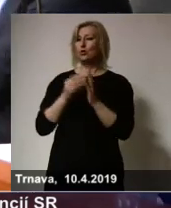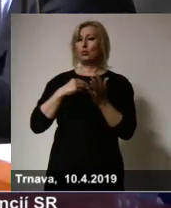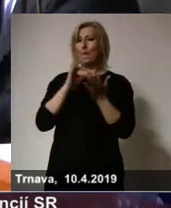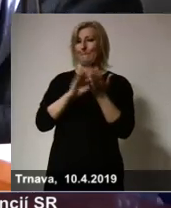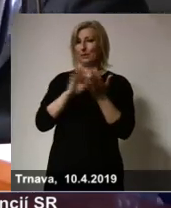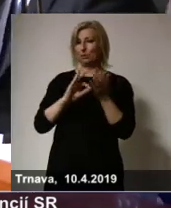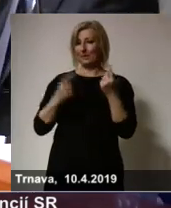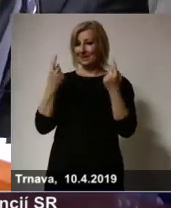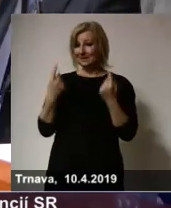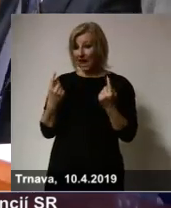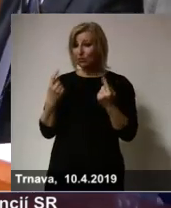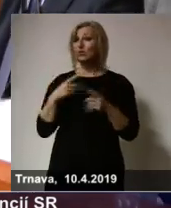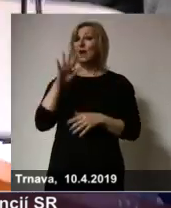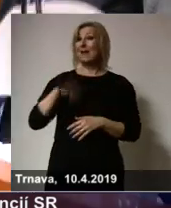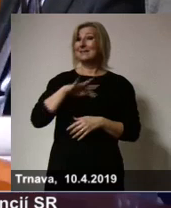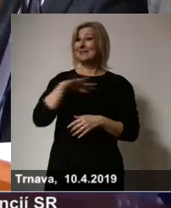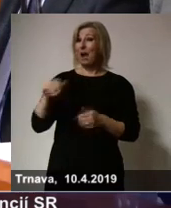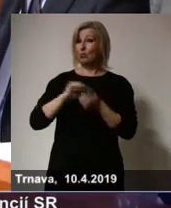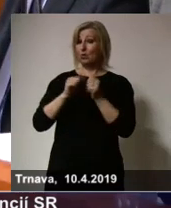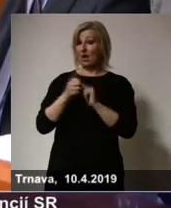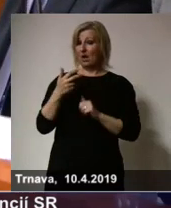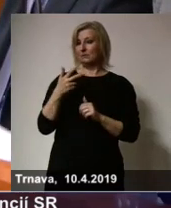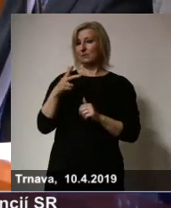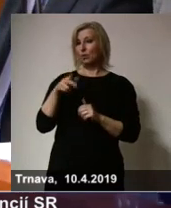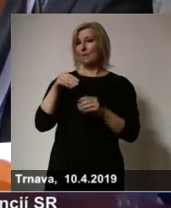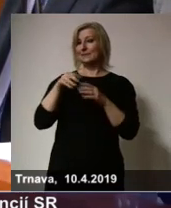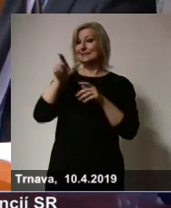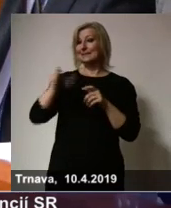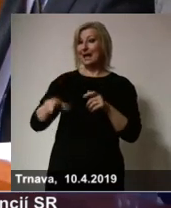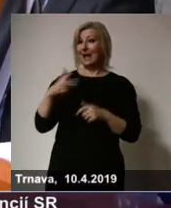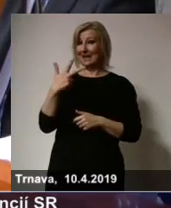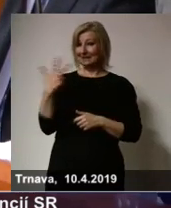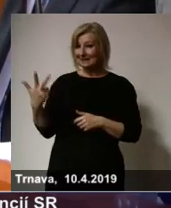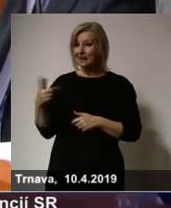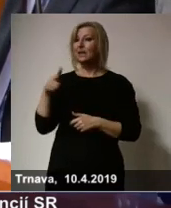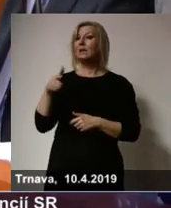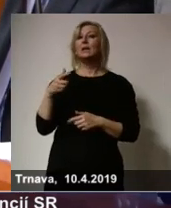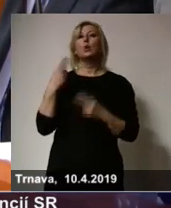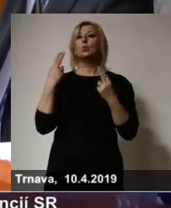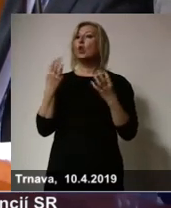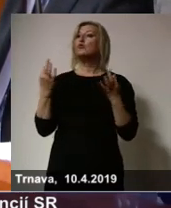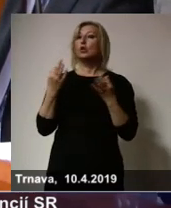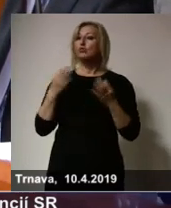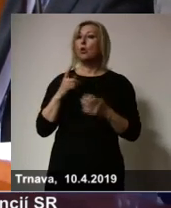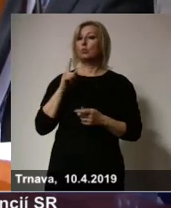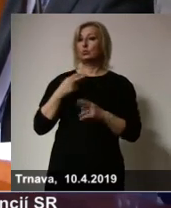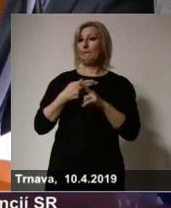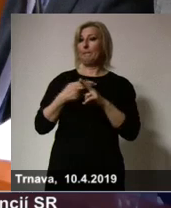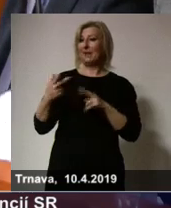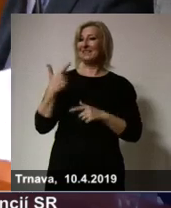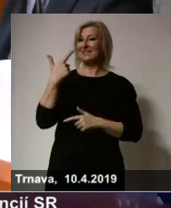z ktorej naozaj vyplýva, že počas celého tohto obdobia budeme plniť obidve zákonné podmienky, čiže výška dlhu